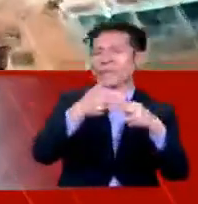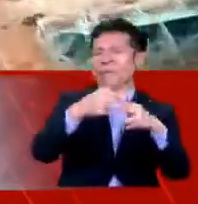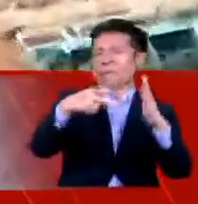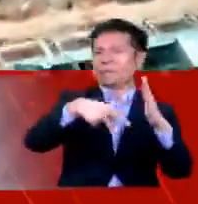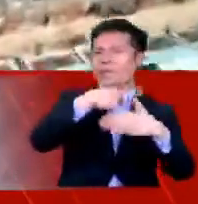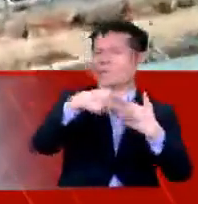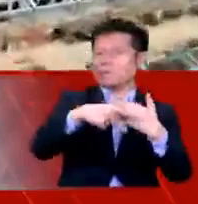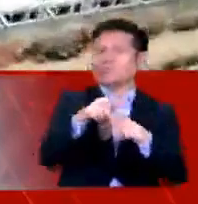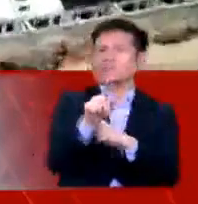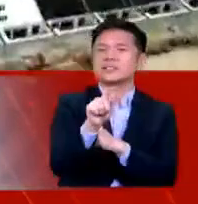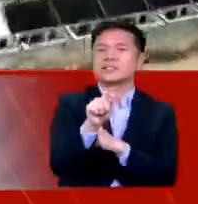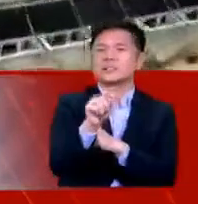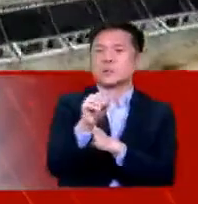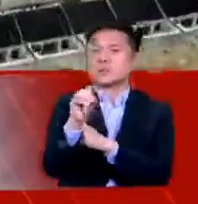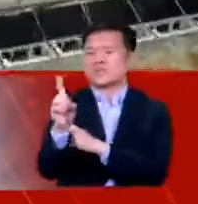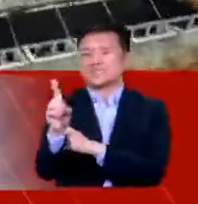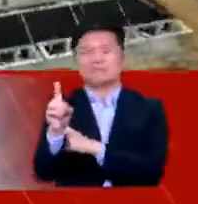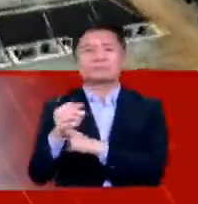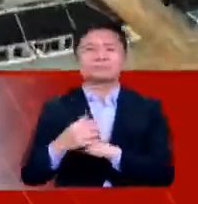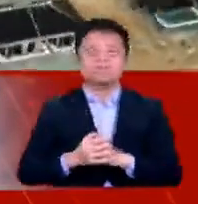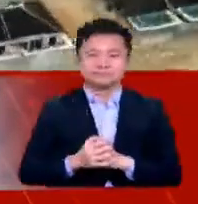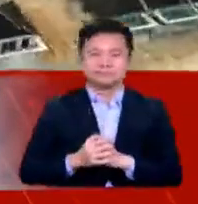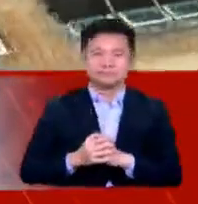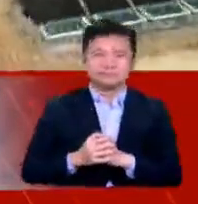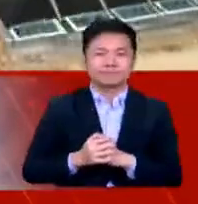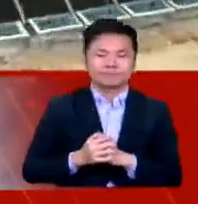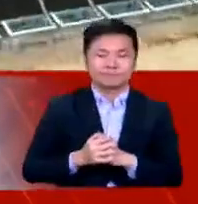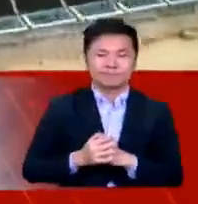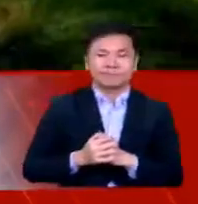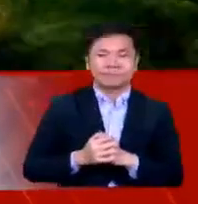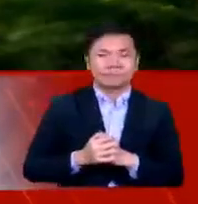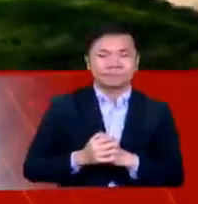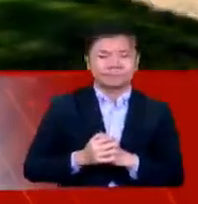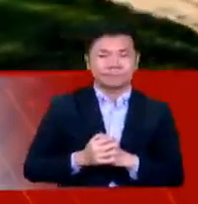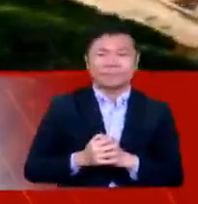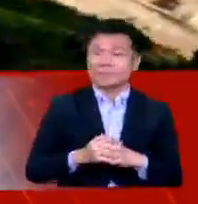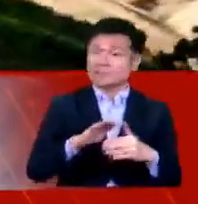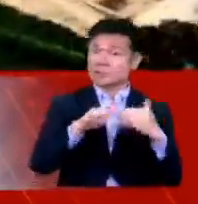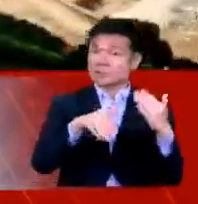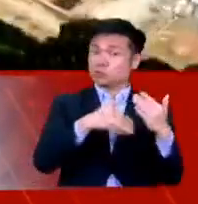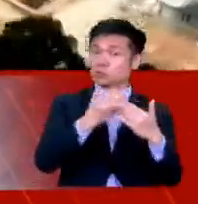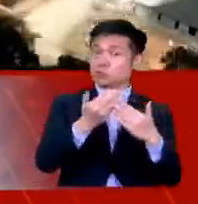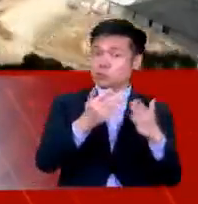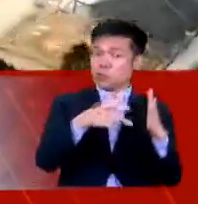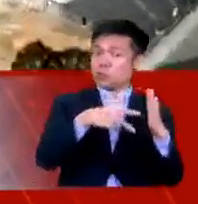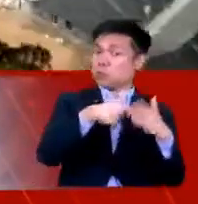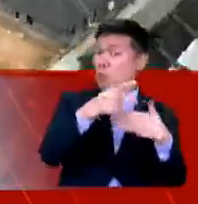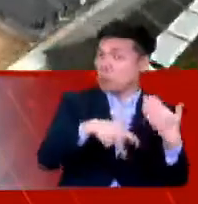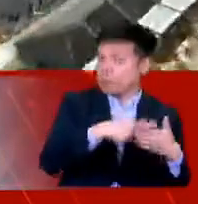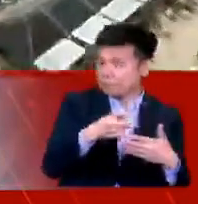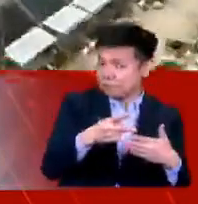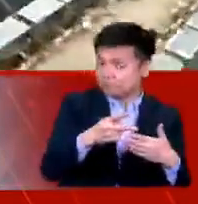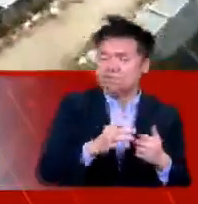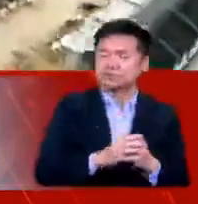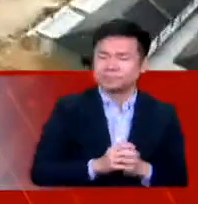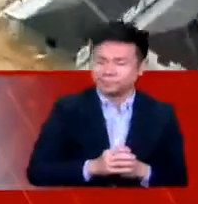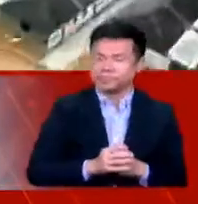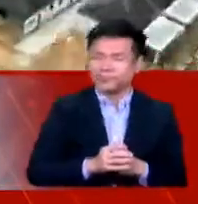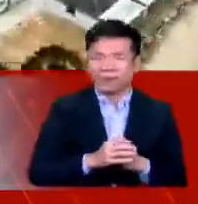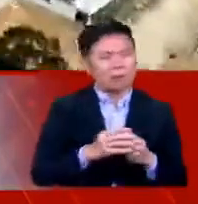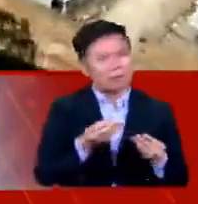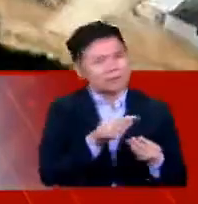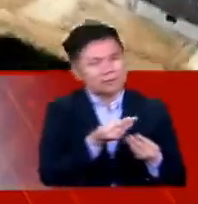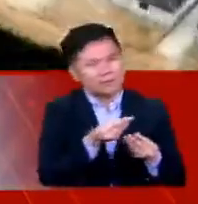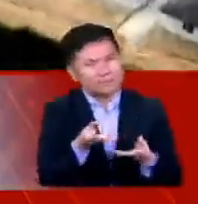Tio di saya percaya semua inisiatif yang di video kali ini berupaya membantu